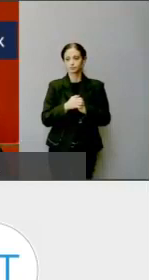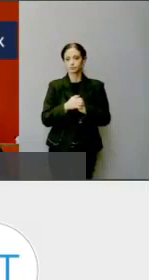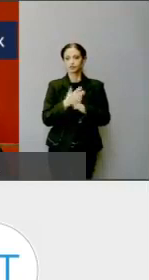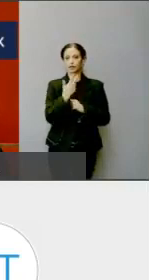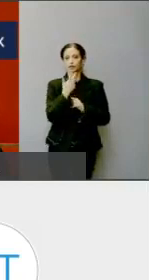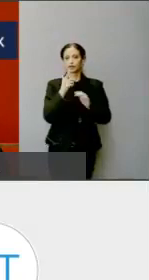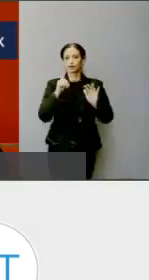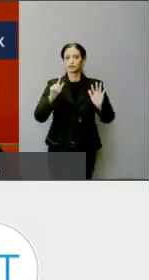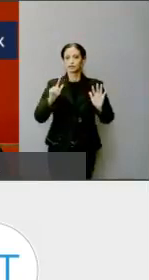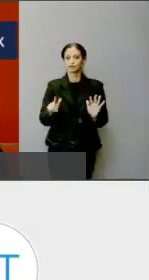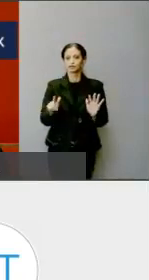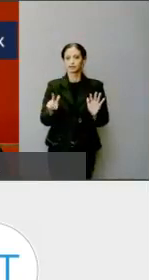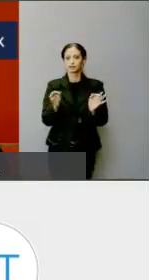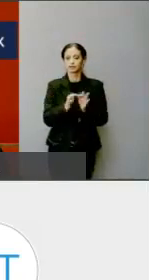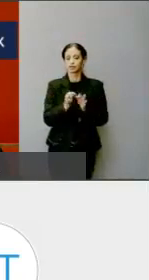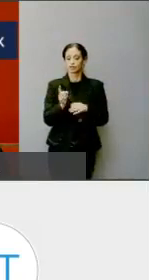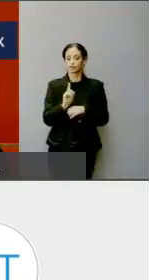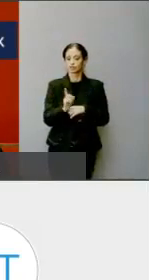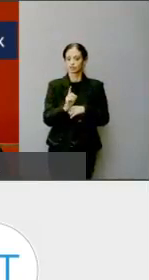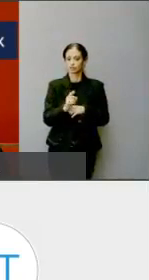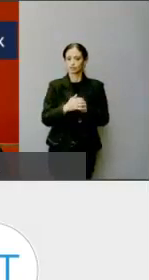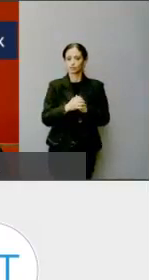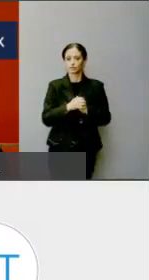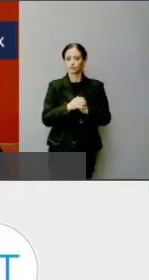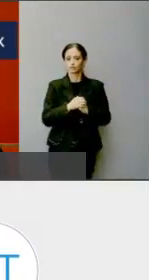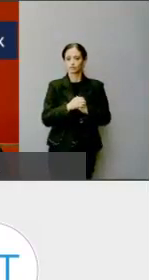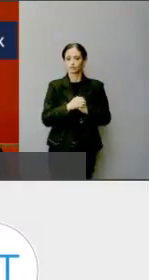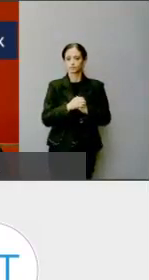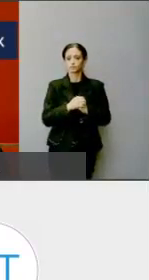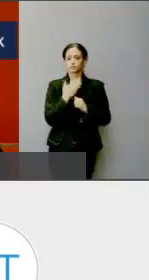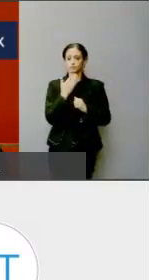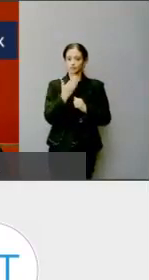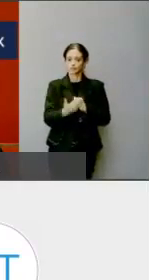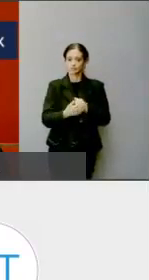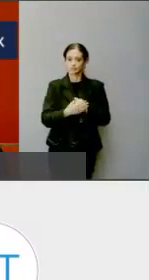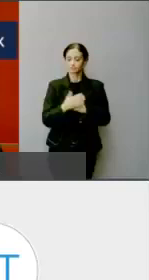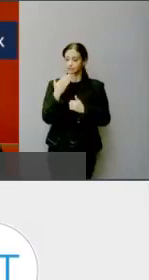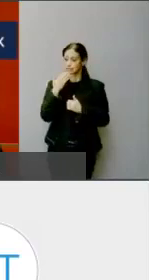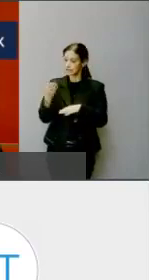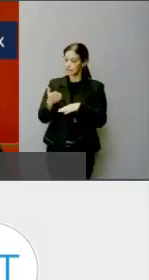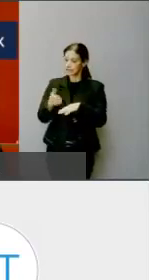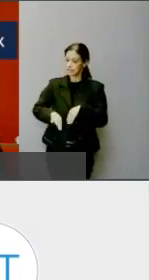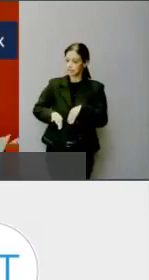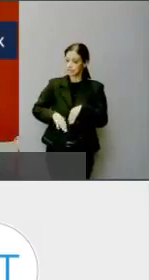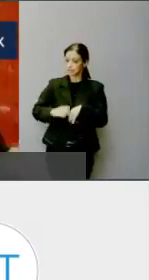37 non favorevole grazie assessore cenci